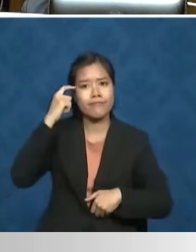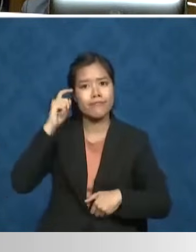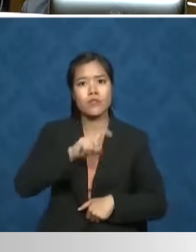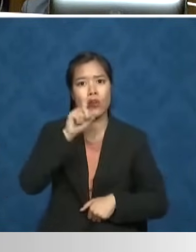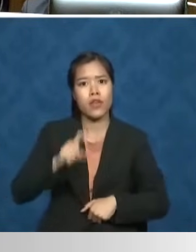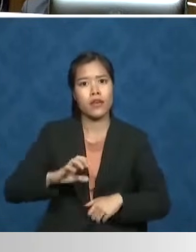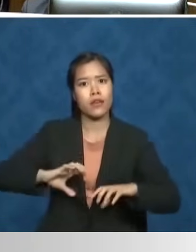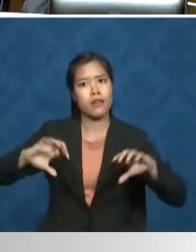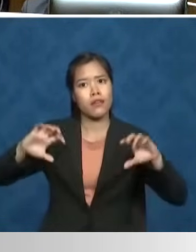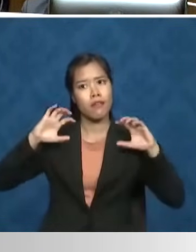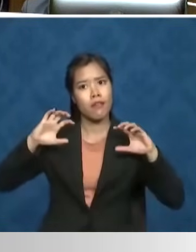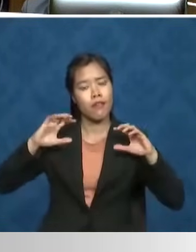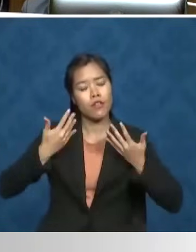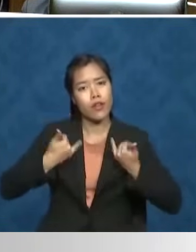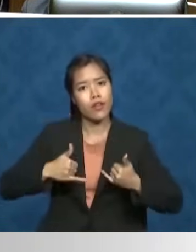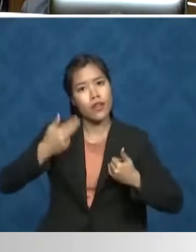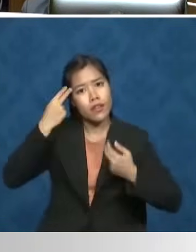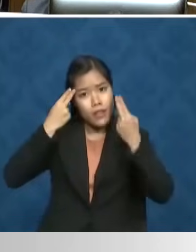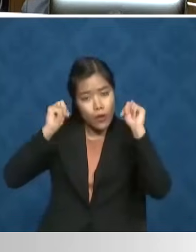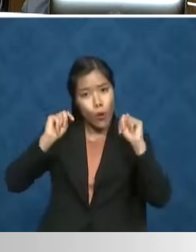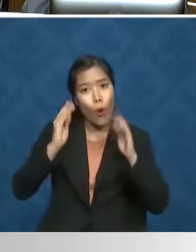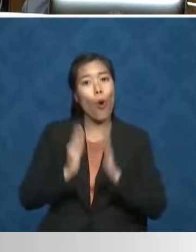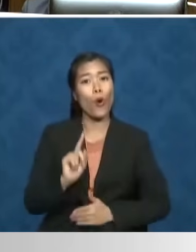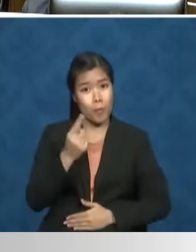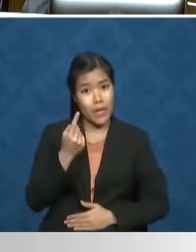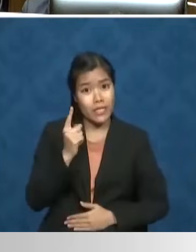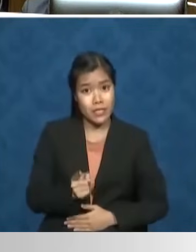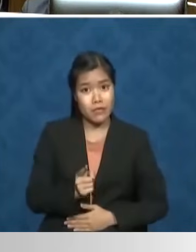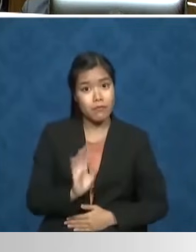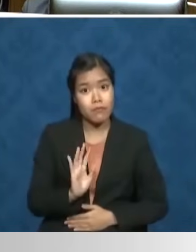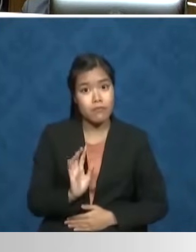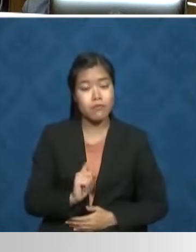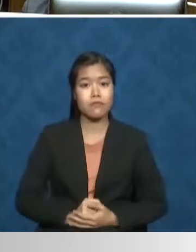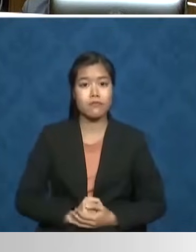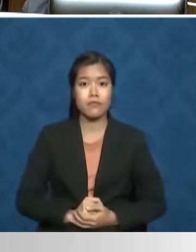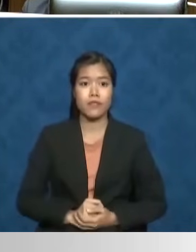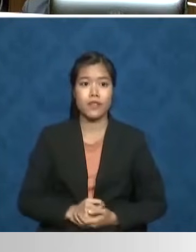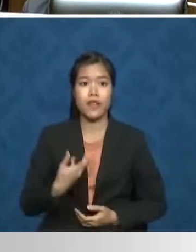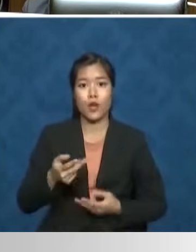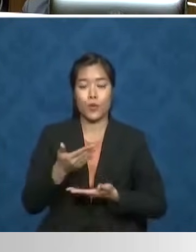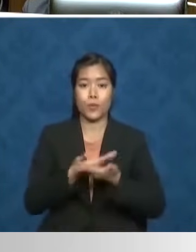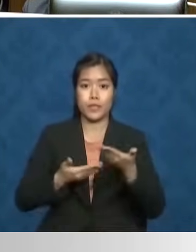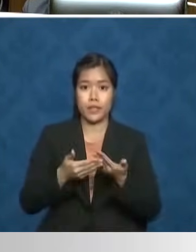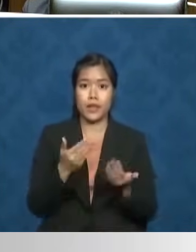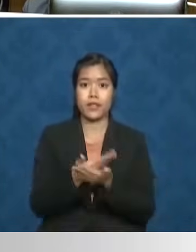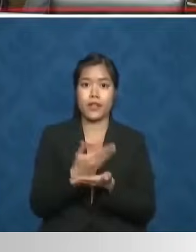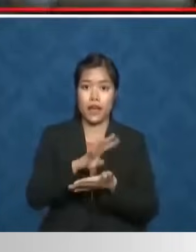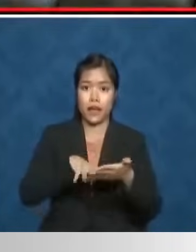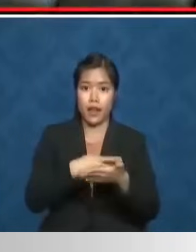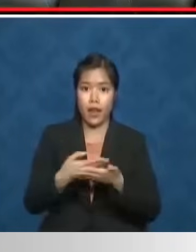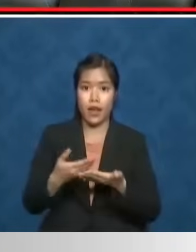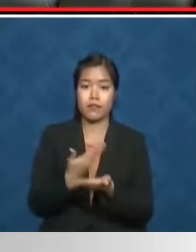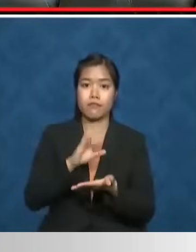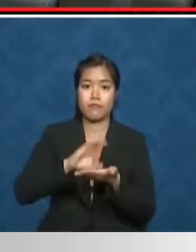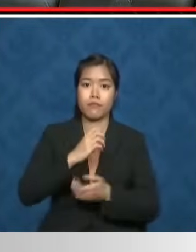ามีนายกคนใหม่แล้วจริงหรือไม่และเมื่อได้พิจารณาร่างงบประมาณรายจ่ายประจำปี67ใน